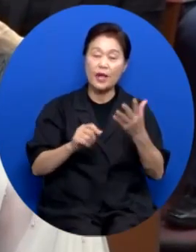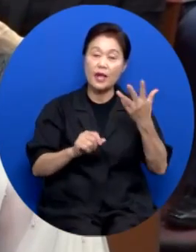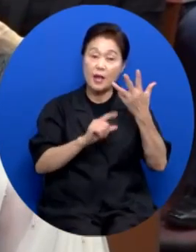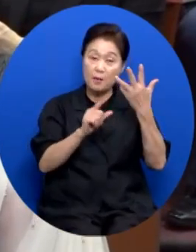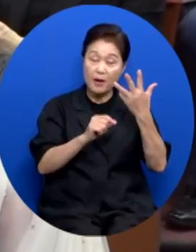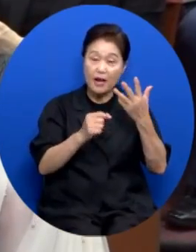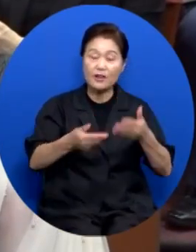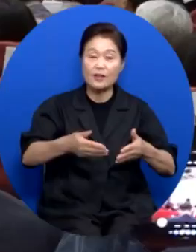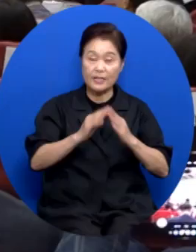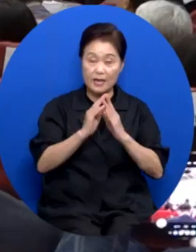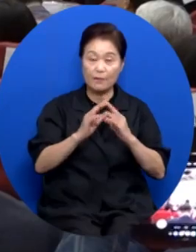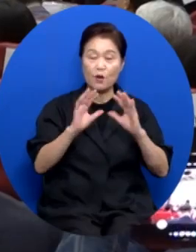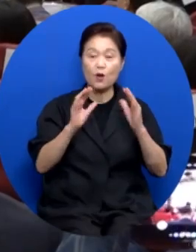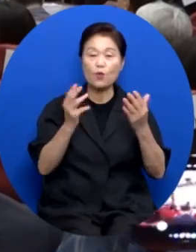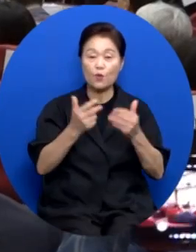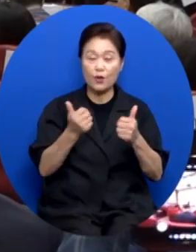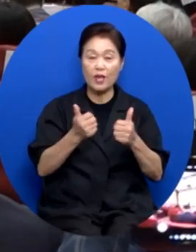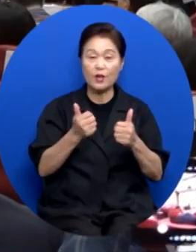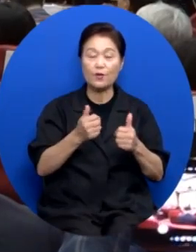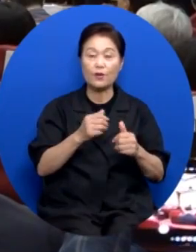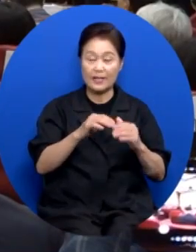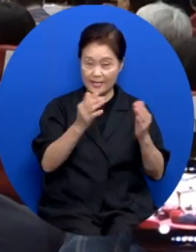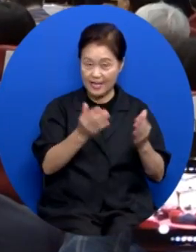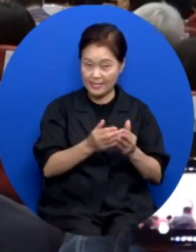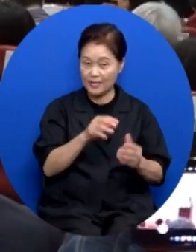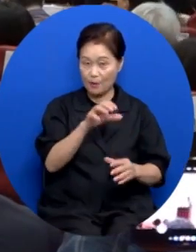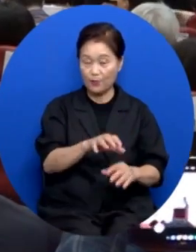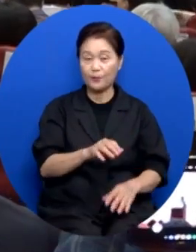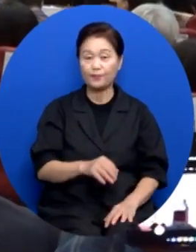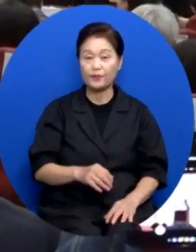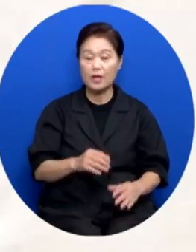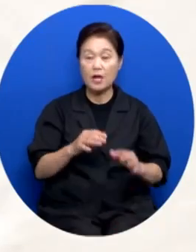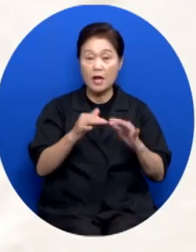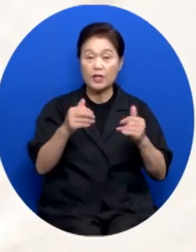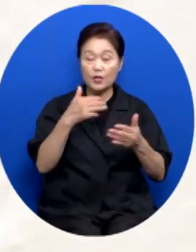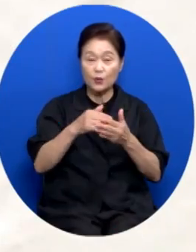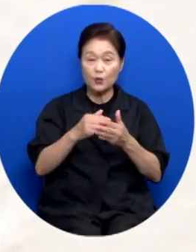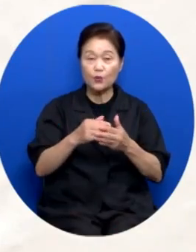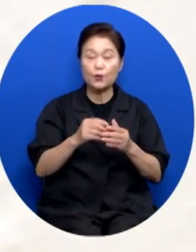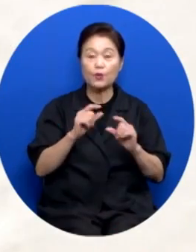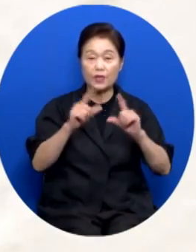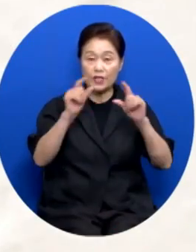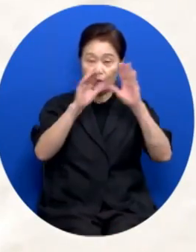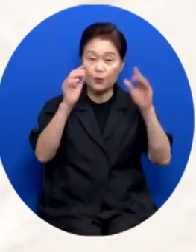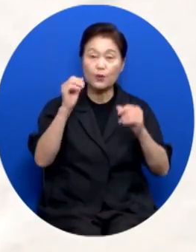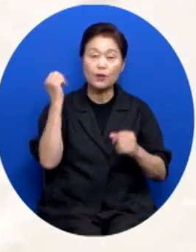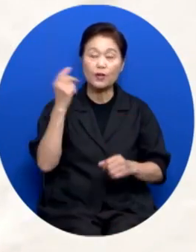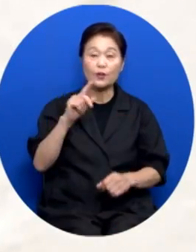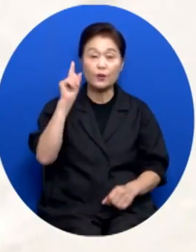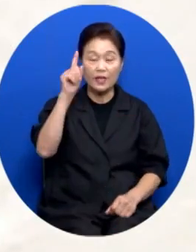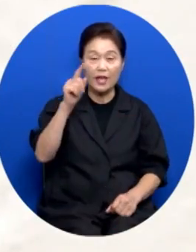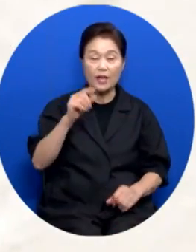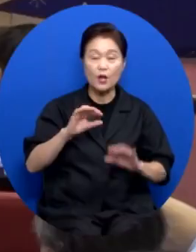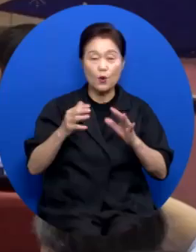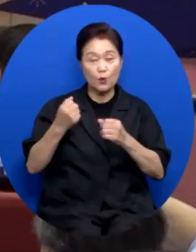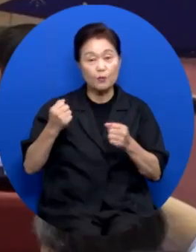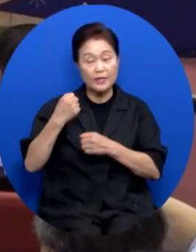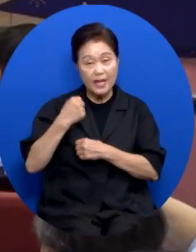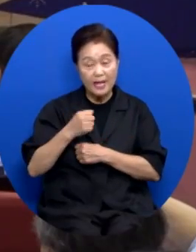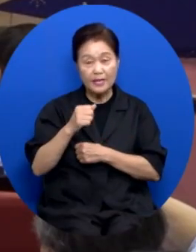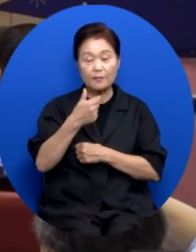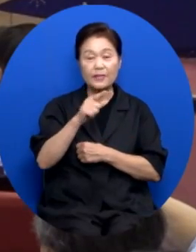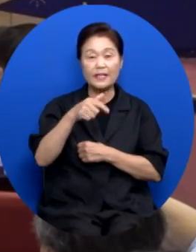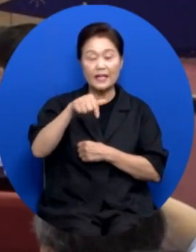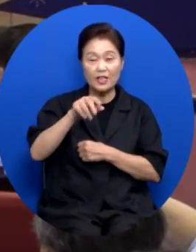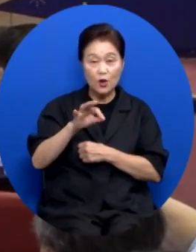창립한 국회의원 단체입니다. 창립총회에서는 인구와 기후 그리고 내일의 대표의원인 국민의힘 나경원 의원이